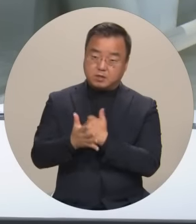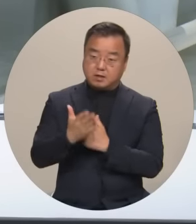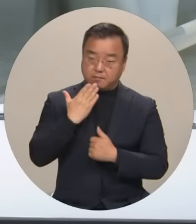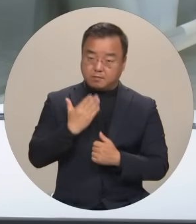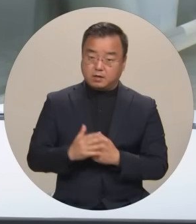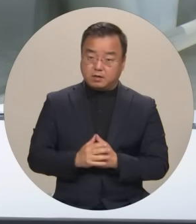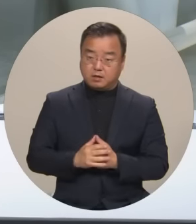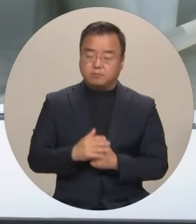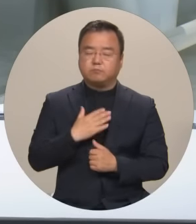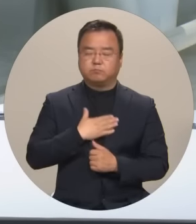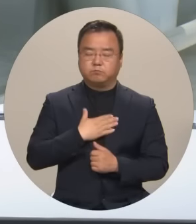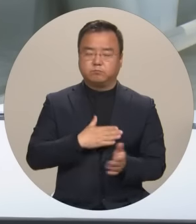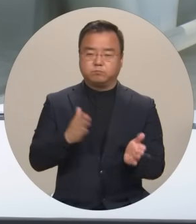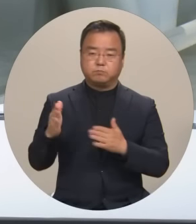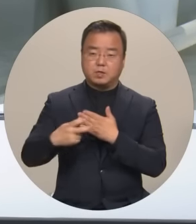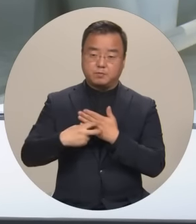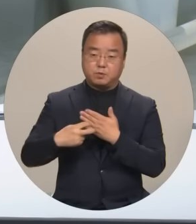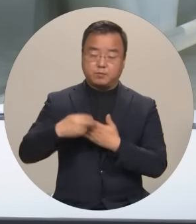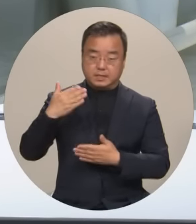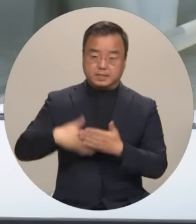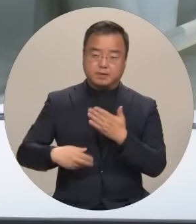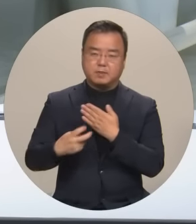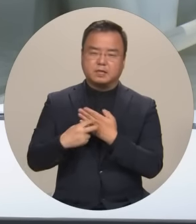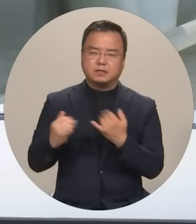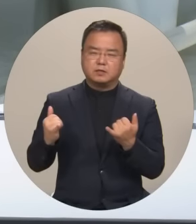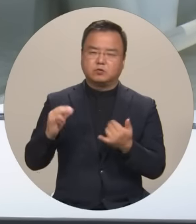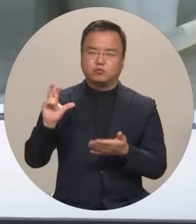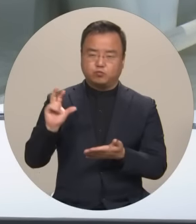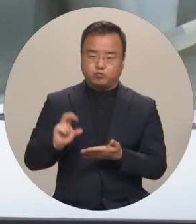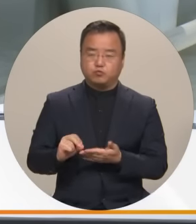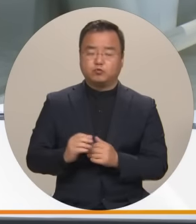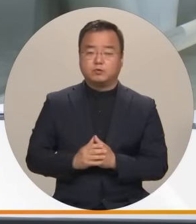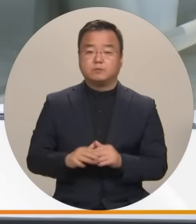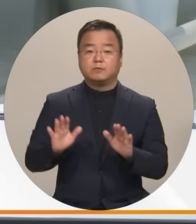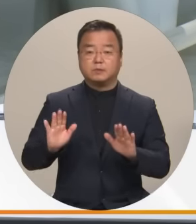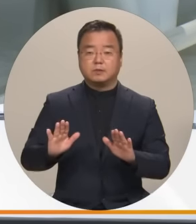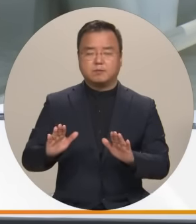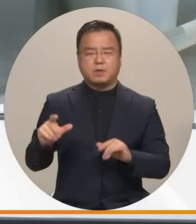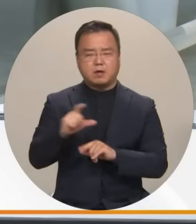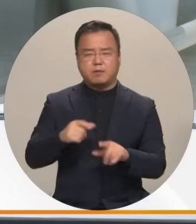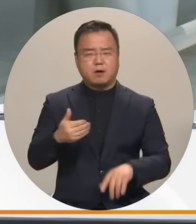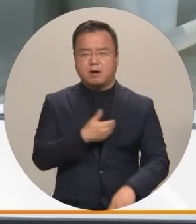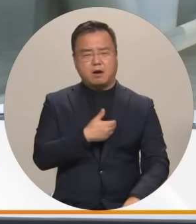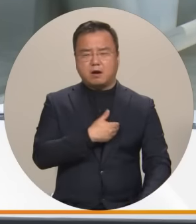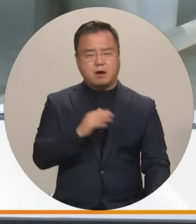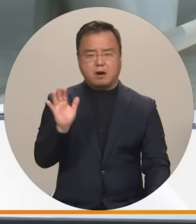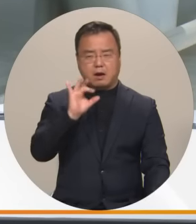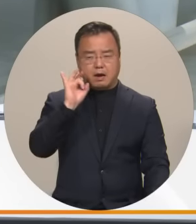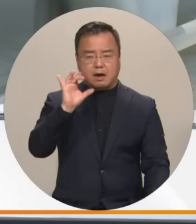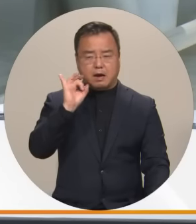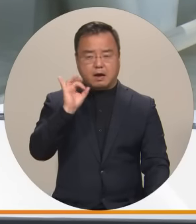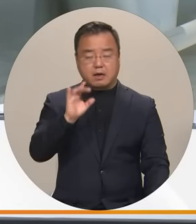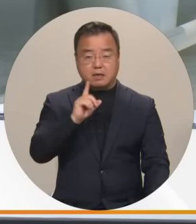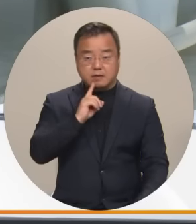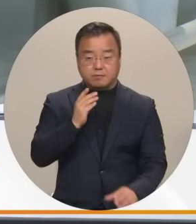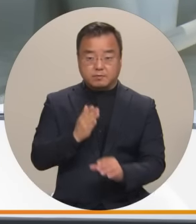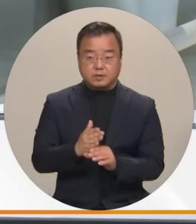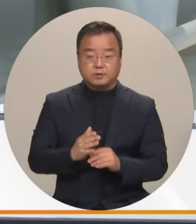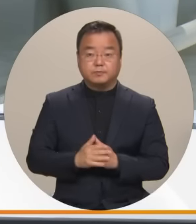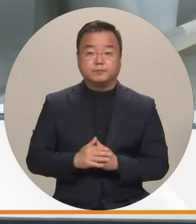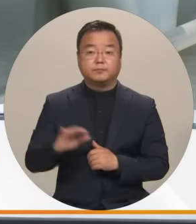있다 자 지금 병원에 남아 있는 의사들도 큰 문제입니다 이제는 정말 버틸 수 없다 이렇게 한계를 호소하고 있다고요네